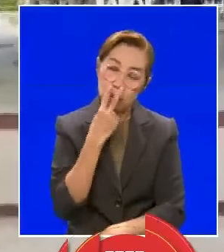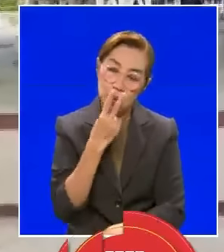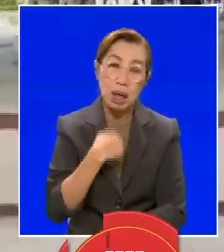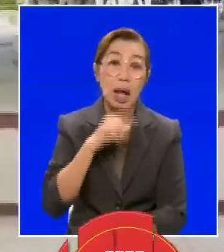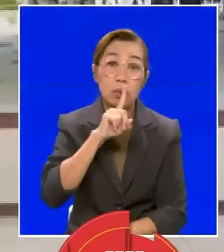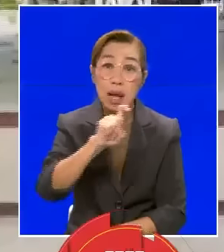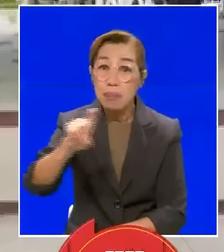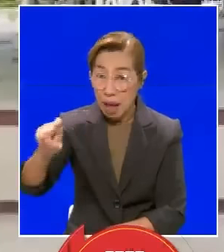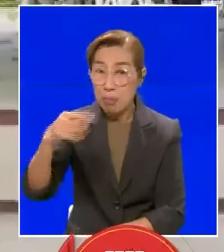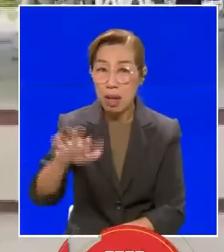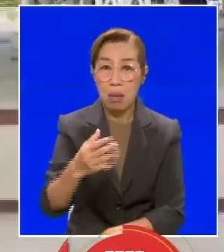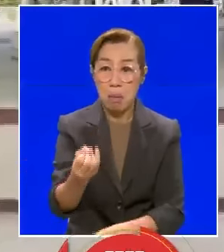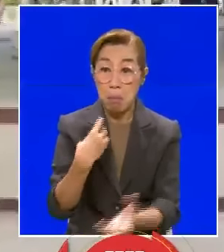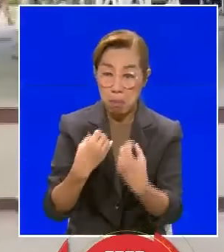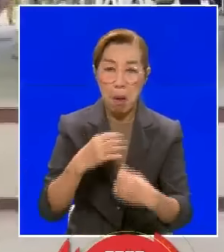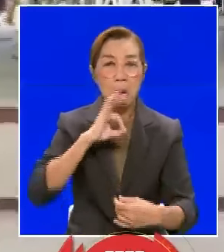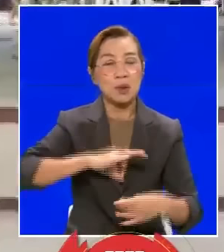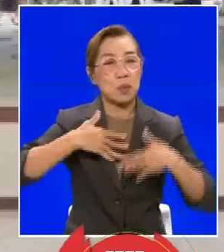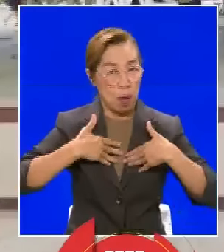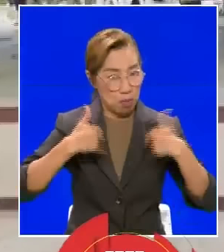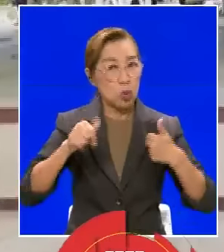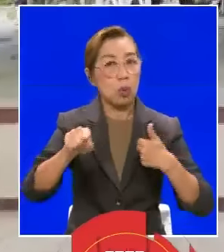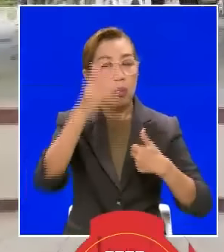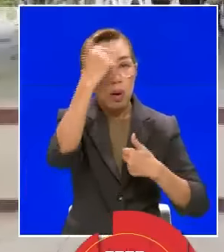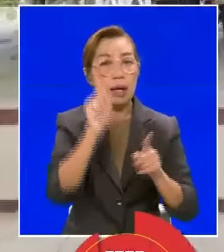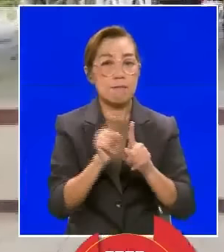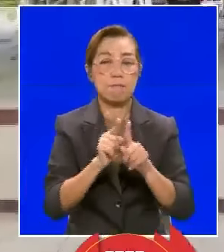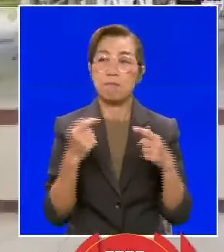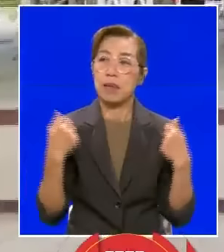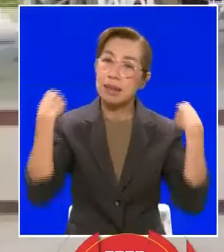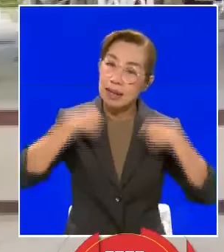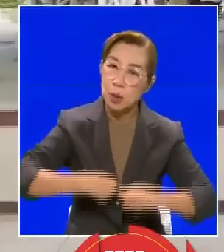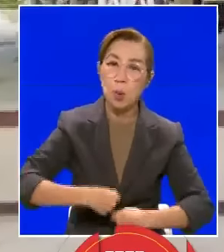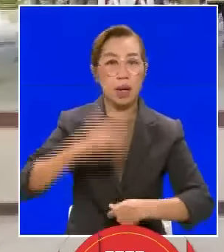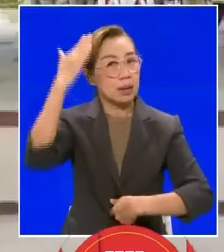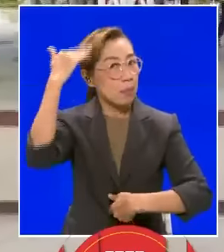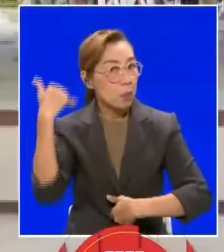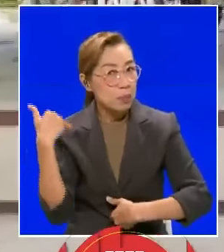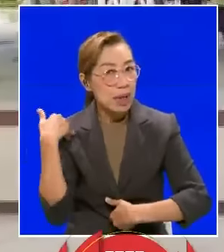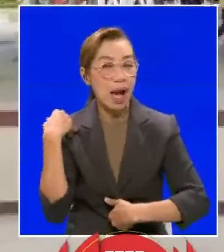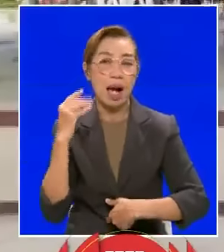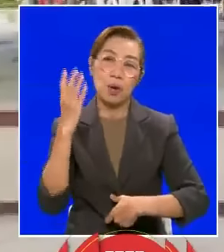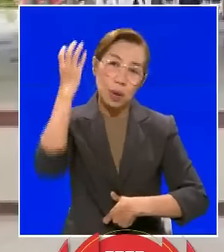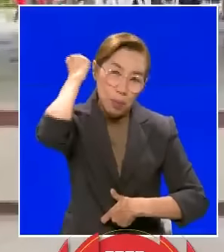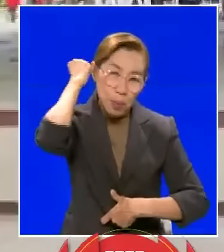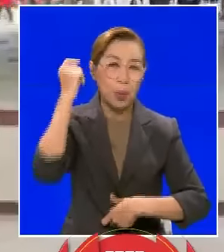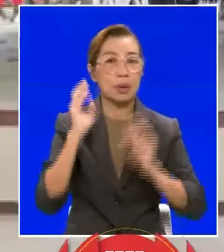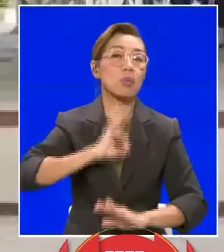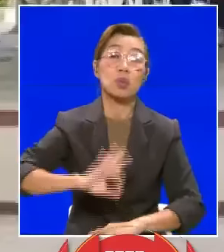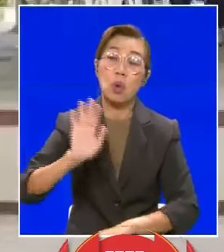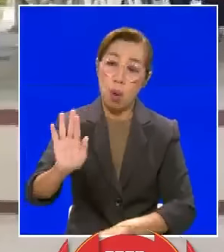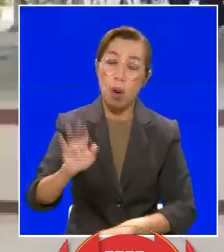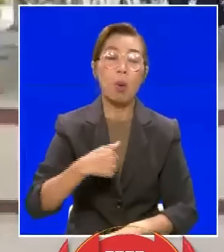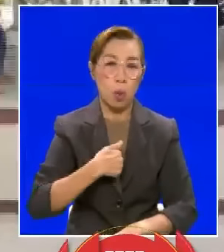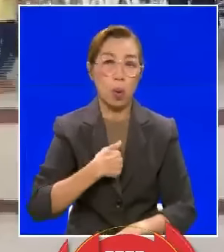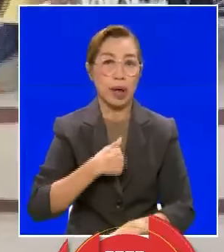เด็กๆและหลายคนก็มีความสุขนะครับที่เขาได้แต่งกายได้แสดงออกตามเพศภา